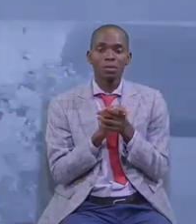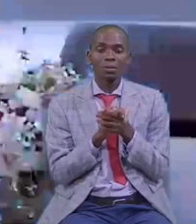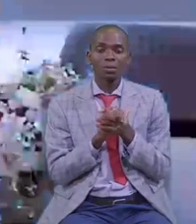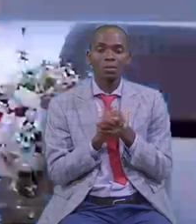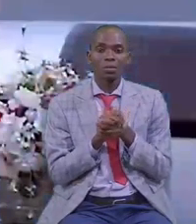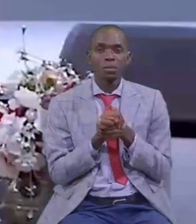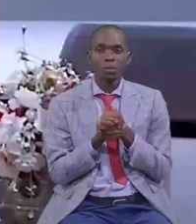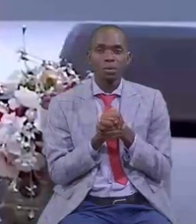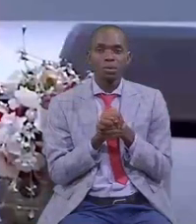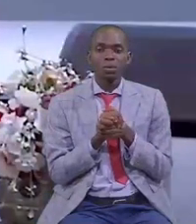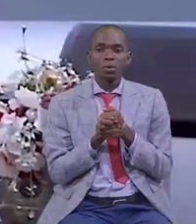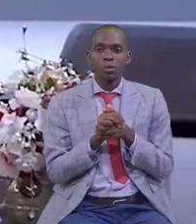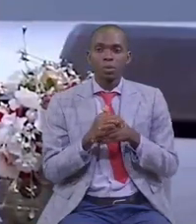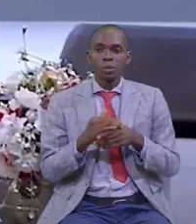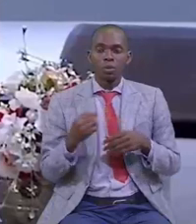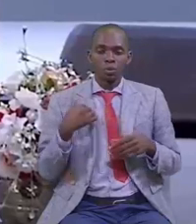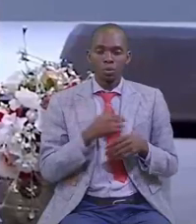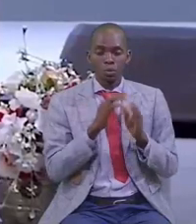Je vais prier pour vous maintenant.